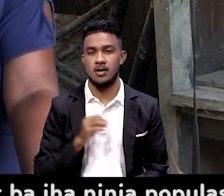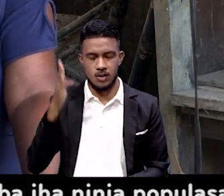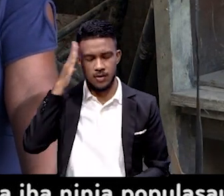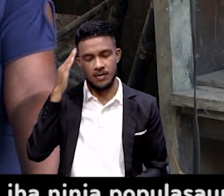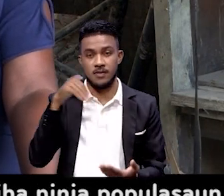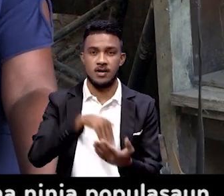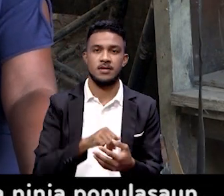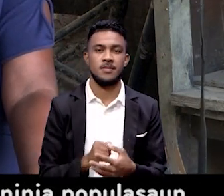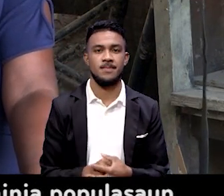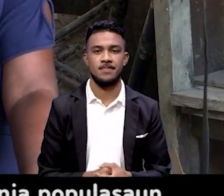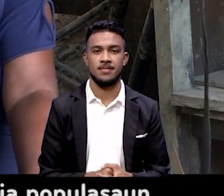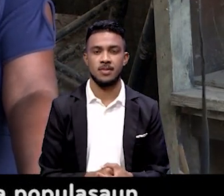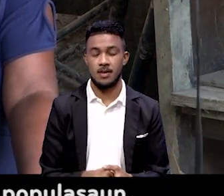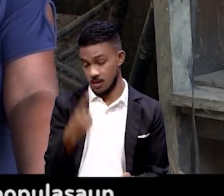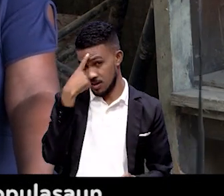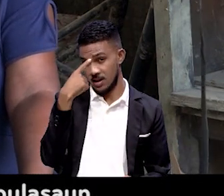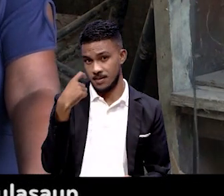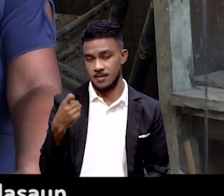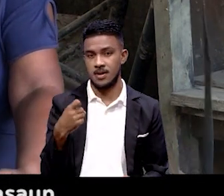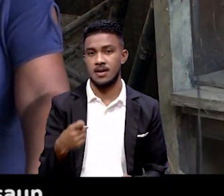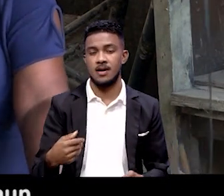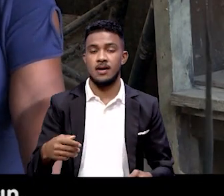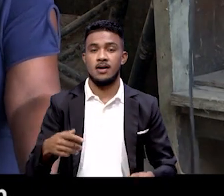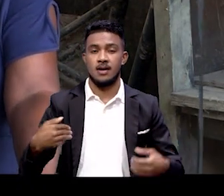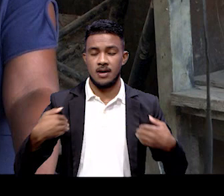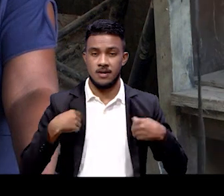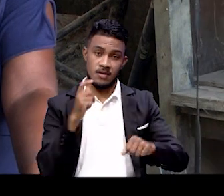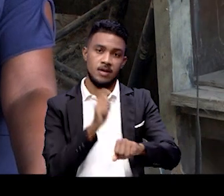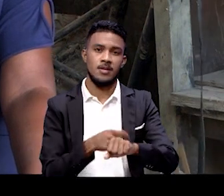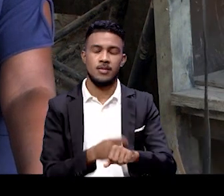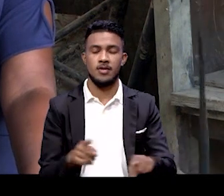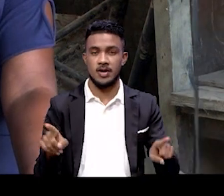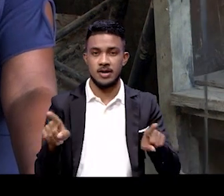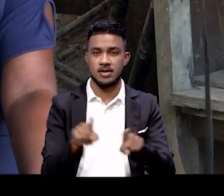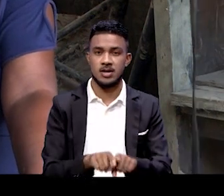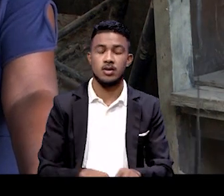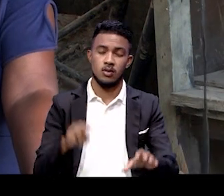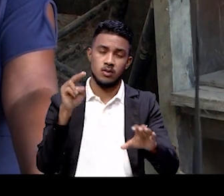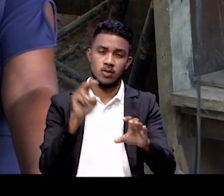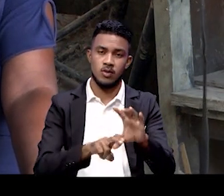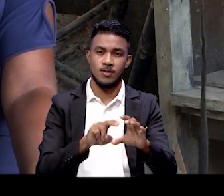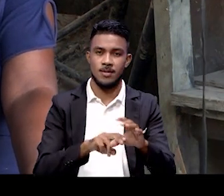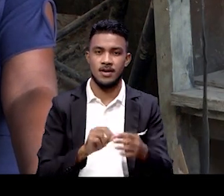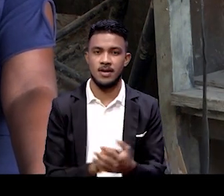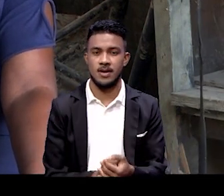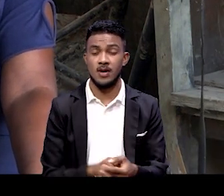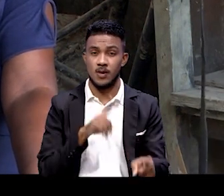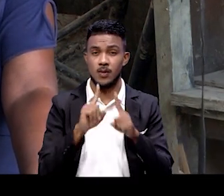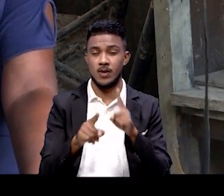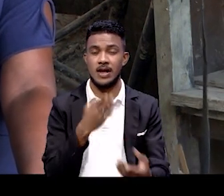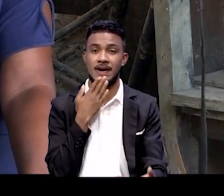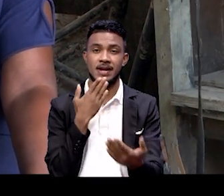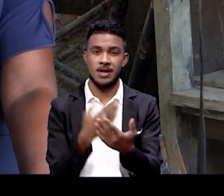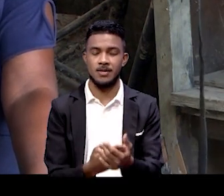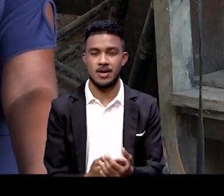Ni hani pale. Tambah kontesi dah be. Nya tur bawa, kuliah di dia kelam ada erpin